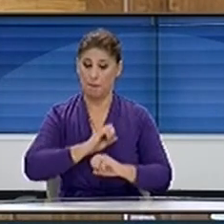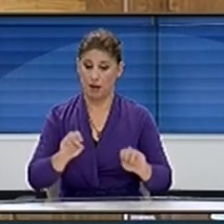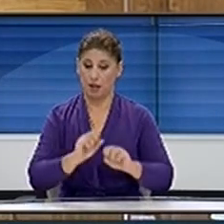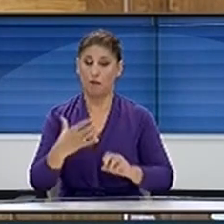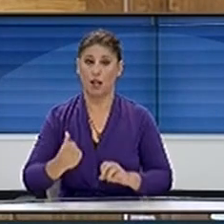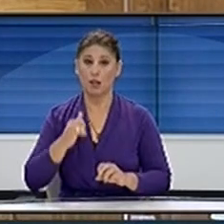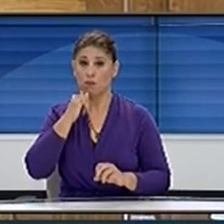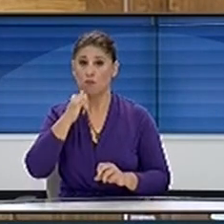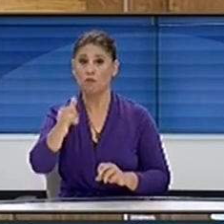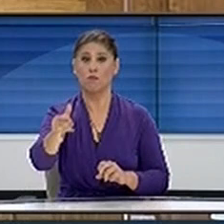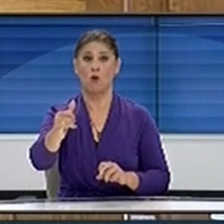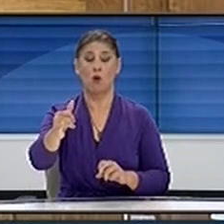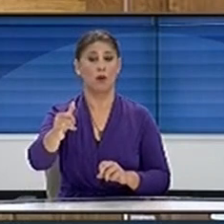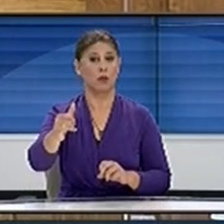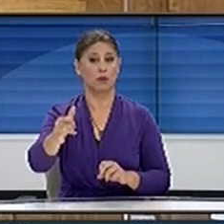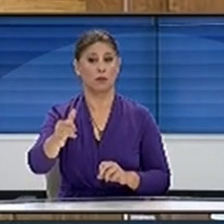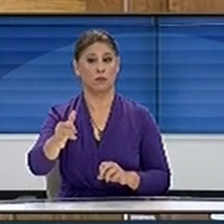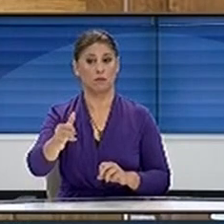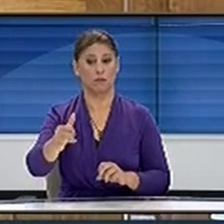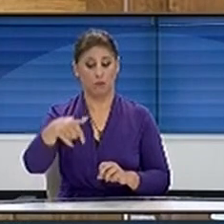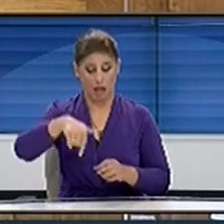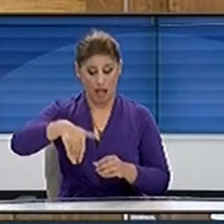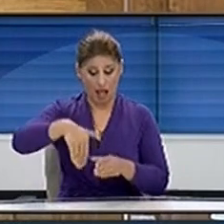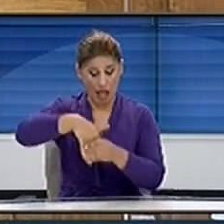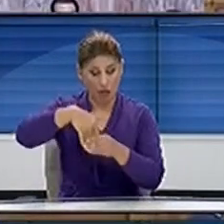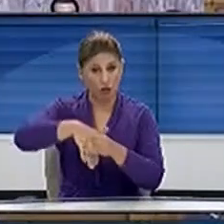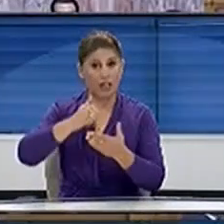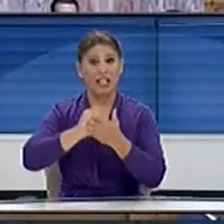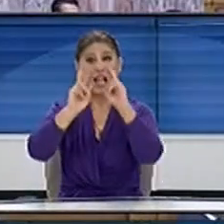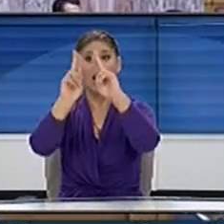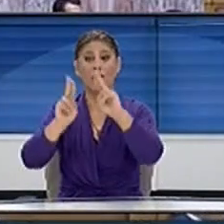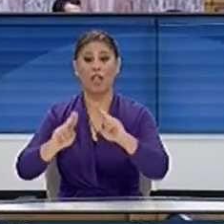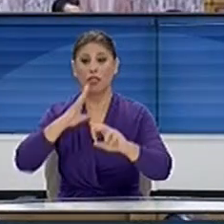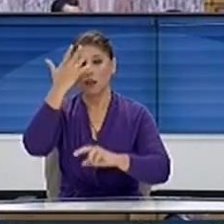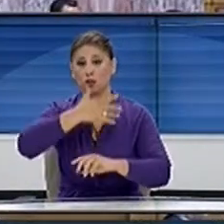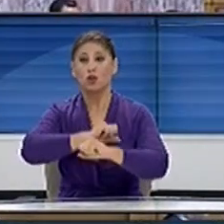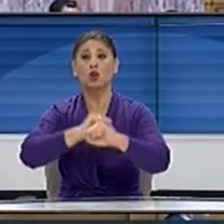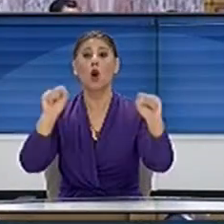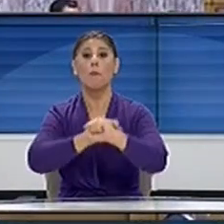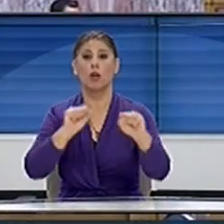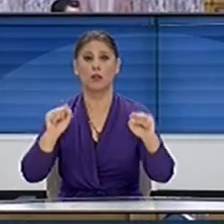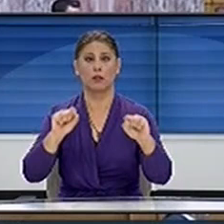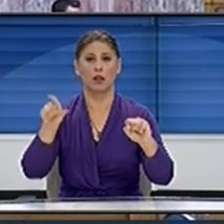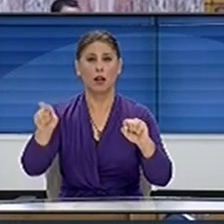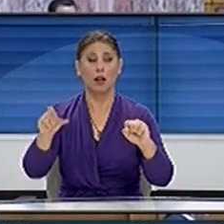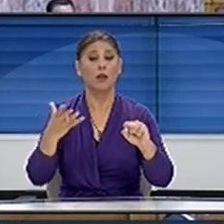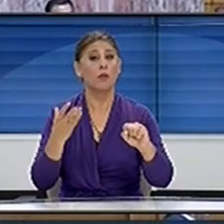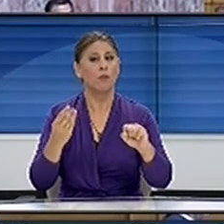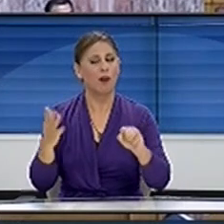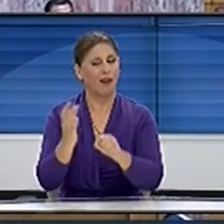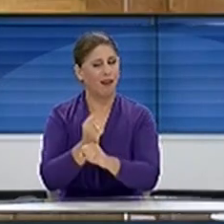διαρκές μέτωπο με την εγχώρια και διεθνή τρομοκρατία. Έναν χώρο στον οποίο σημειώνει πολλές αθόρυβες